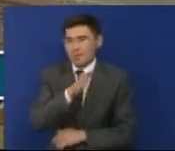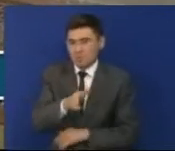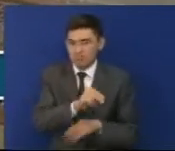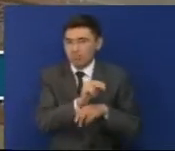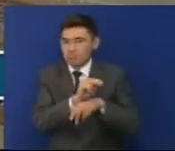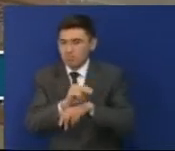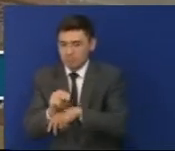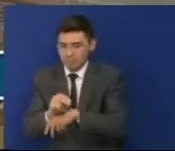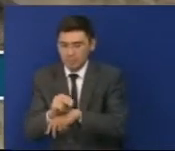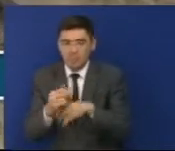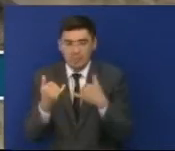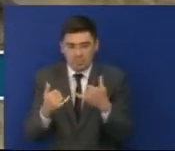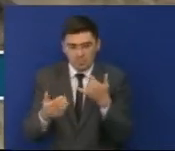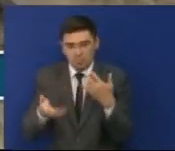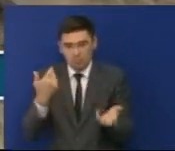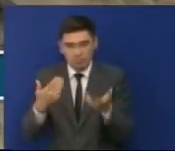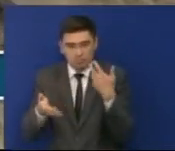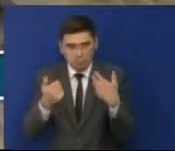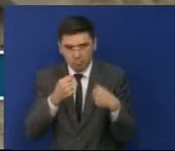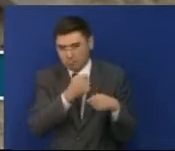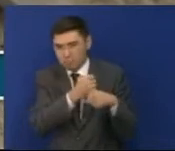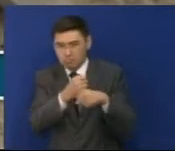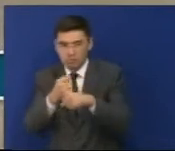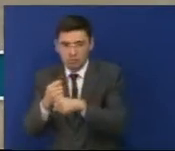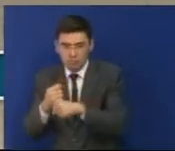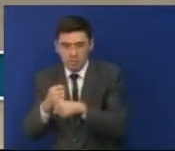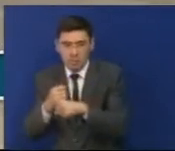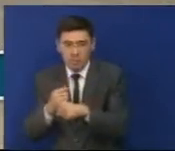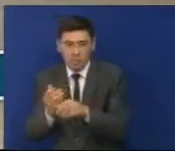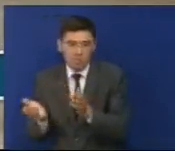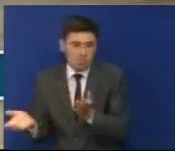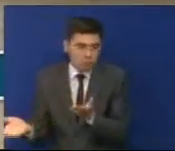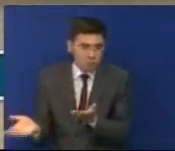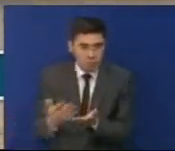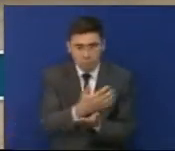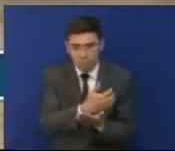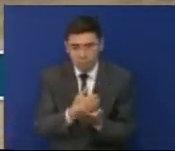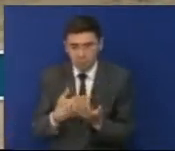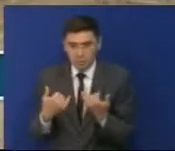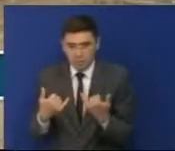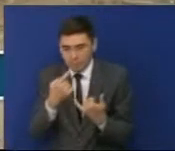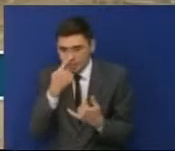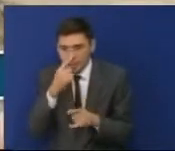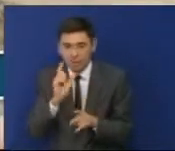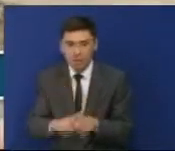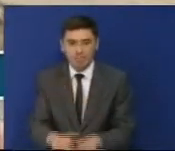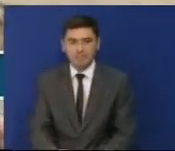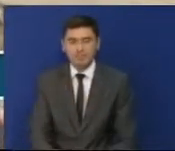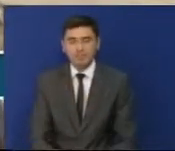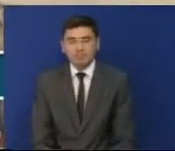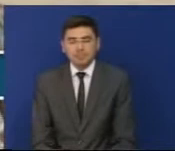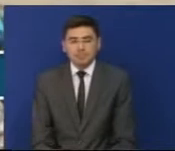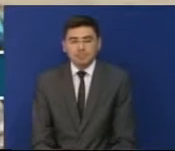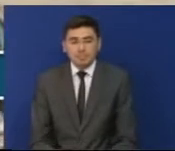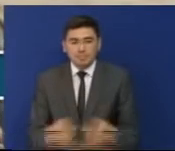негізінде жұмыстар орындалады деп күтілуде. Сонымен қатар саябақтағы ескі дүниелерді алып тастау жұмыстары аяқталды. Делаем